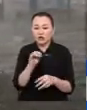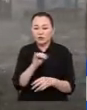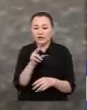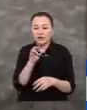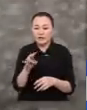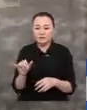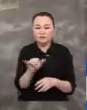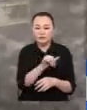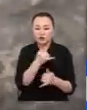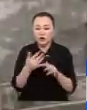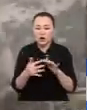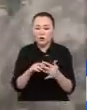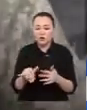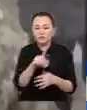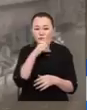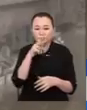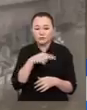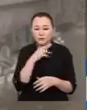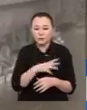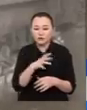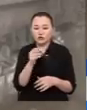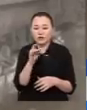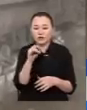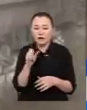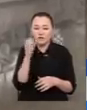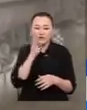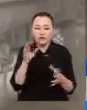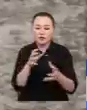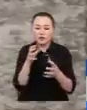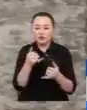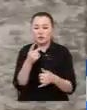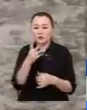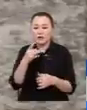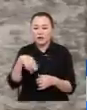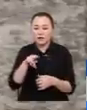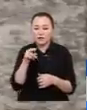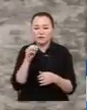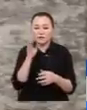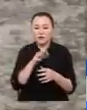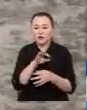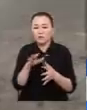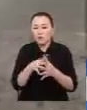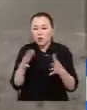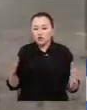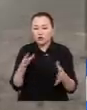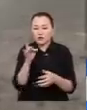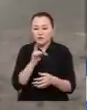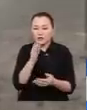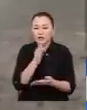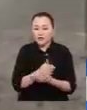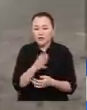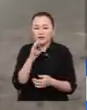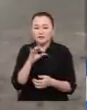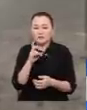Ильин бүгін су басқан ауылдарды аралап көрді. Ол Шардара су қоймасында былтырғыдан 1 миллиард текше метр судың артық екенін айтты. Қызылорда облысында